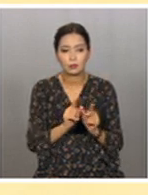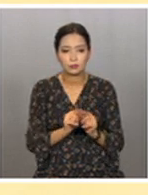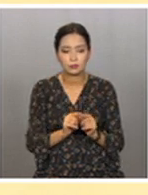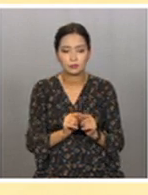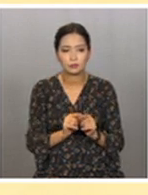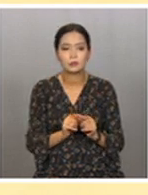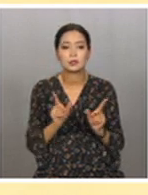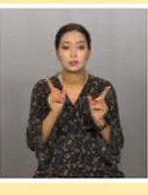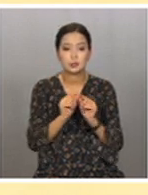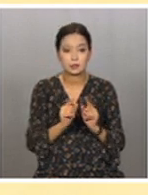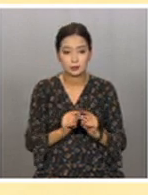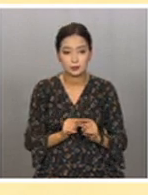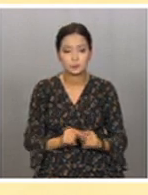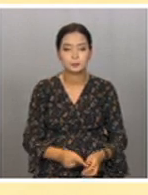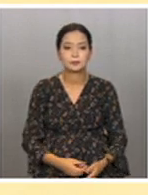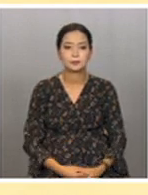Сәйкестікті бірге